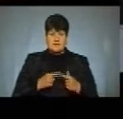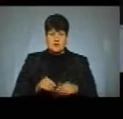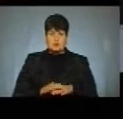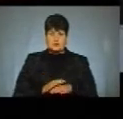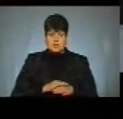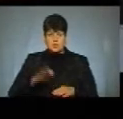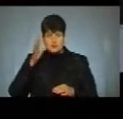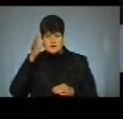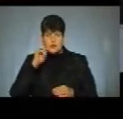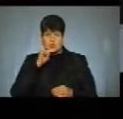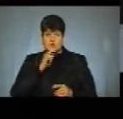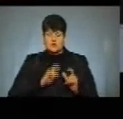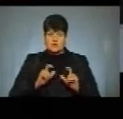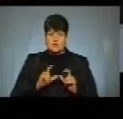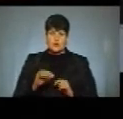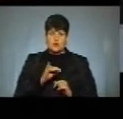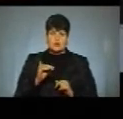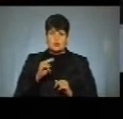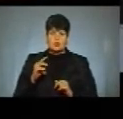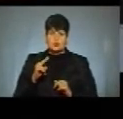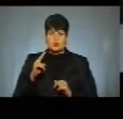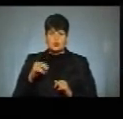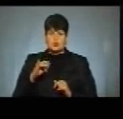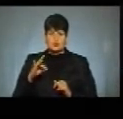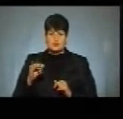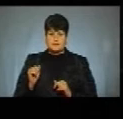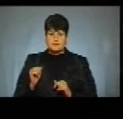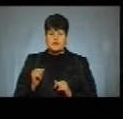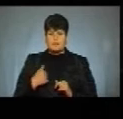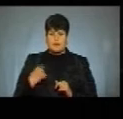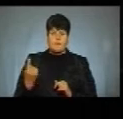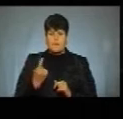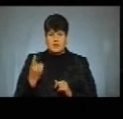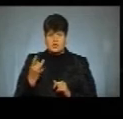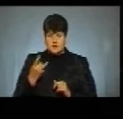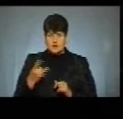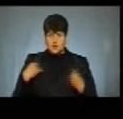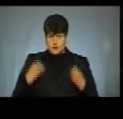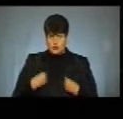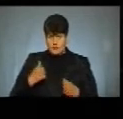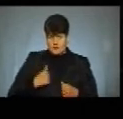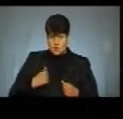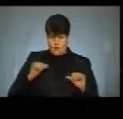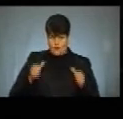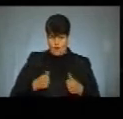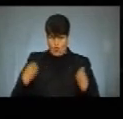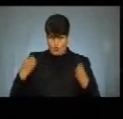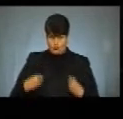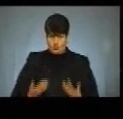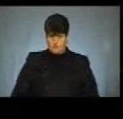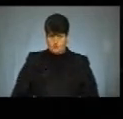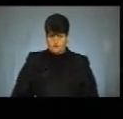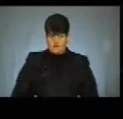виховання економічного університету Юрій Дзюла. Своїми словами, дійсно вперше одягнув військову форму. От і воно, знаєте,